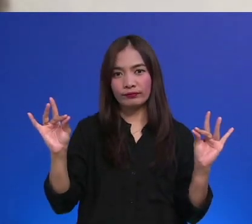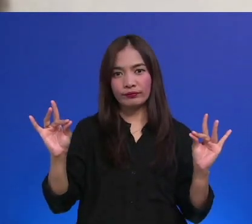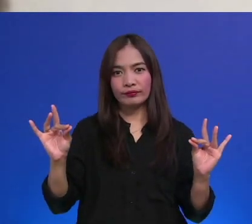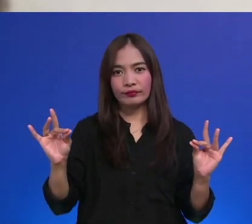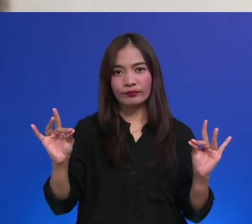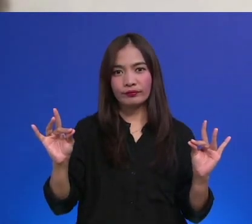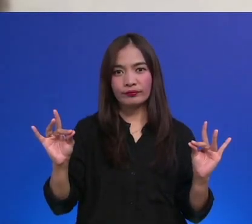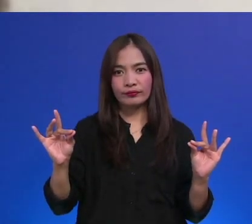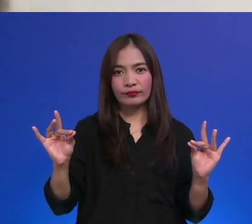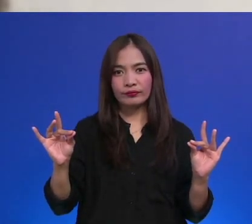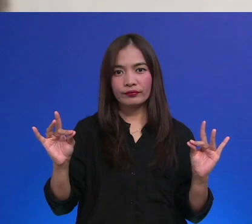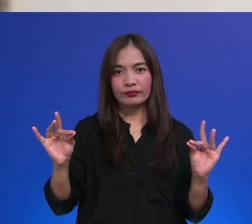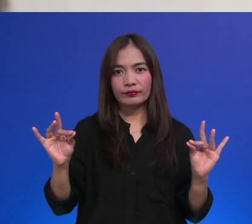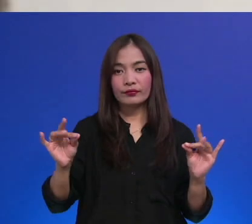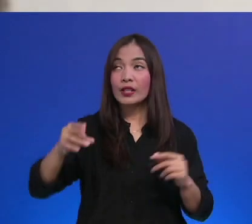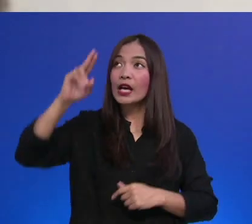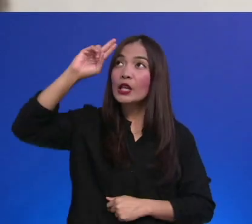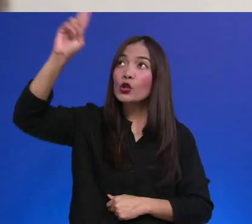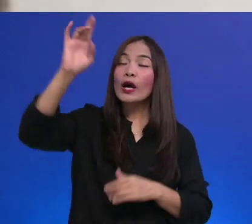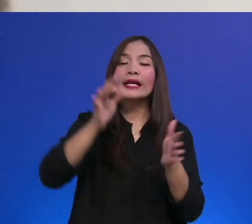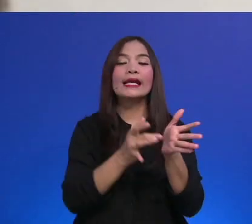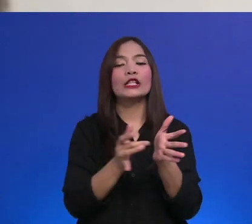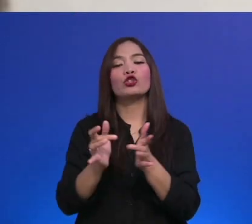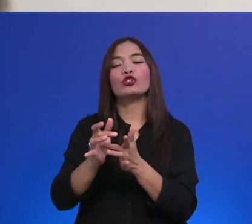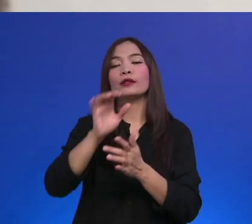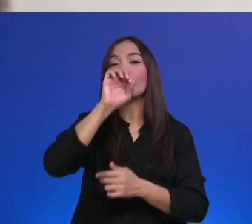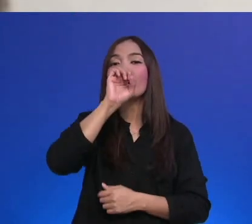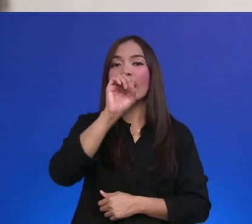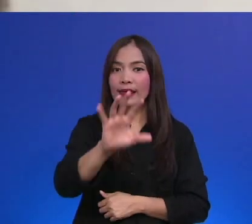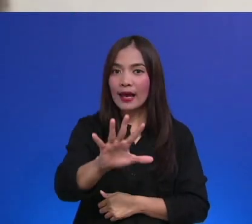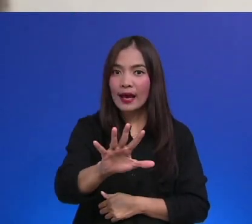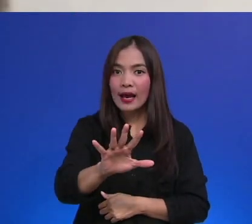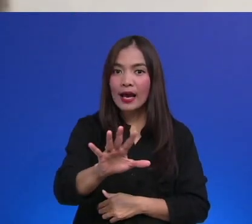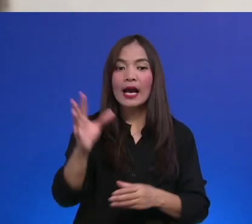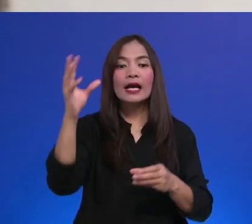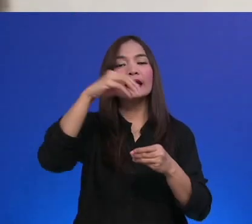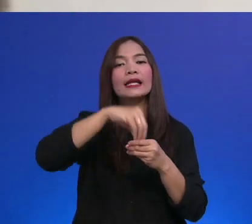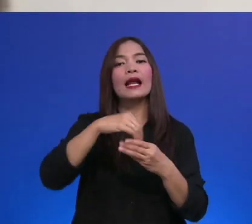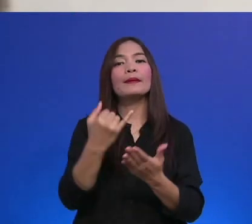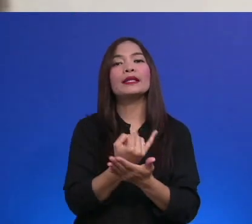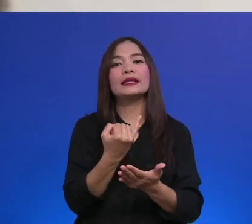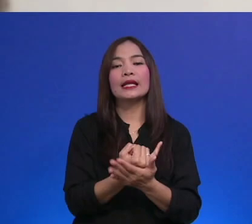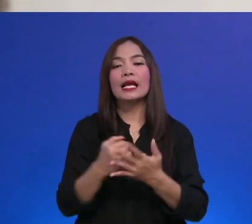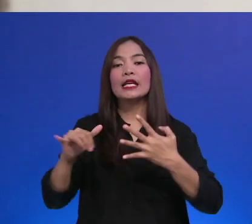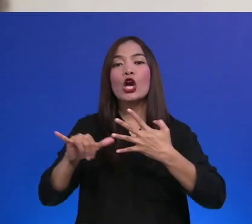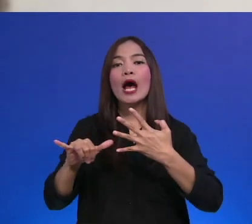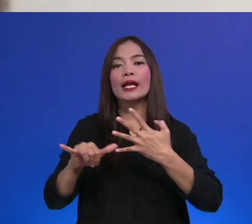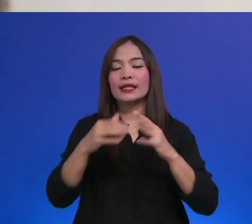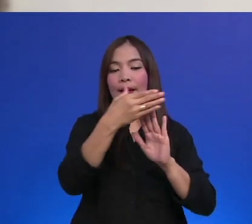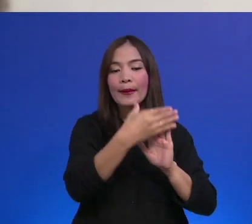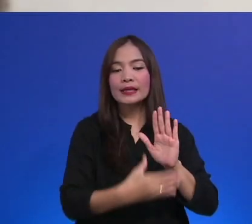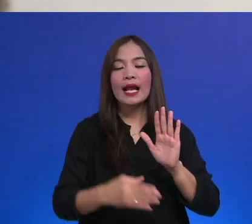nya Tuhan Yesus berkata di dalam Injil Yohanes pasal 4